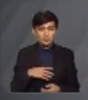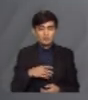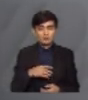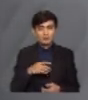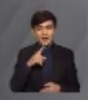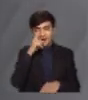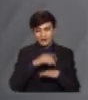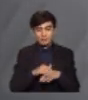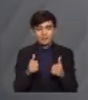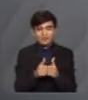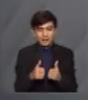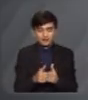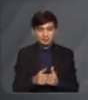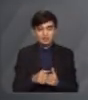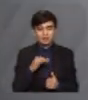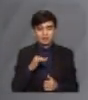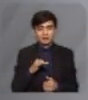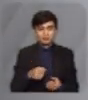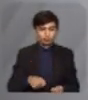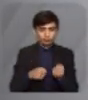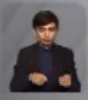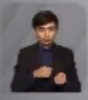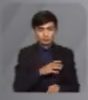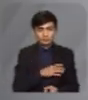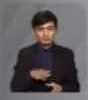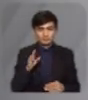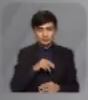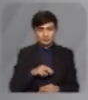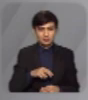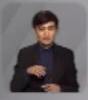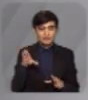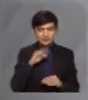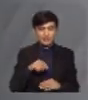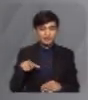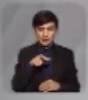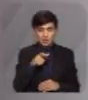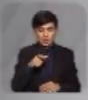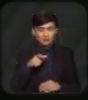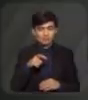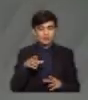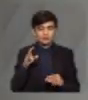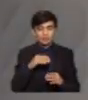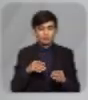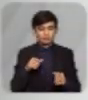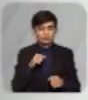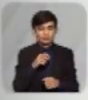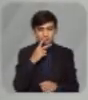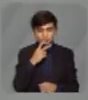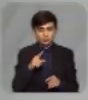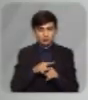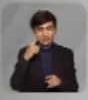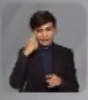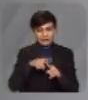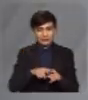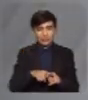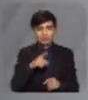около Акимата гребут лесенки, когда все абсолютно дороги заметены? Здесь стоит техника,